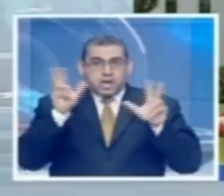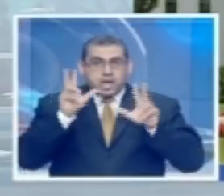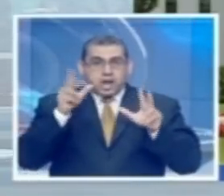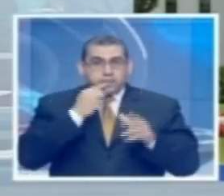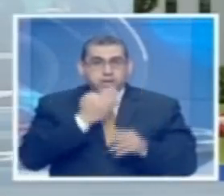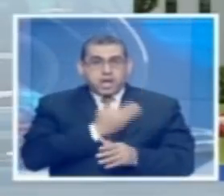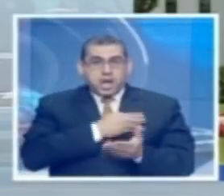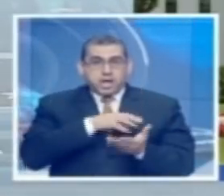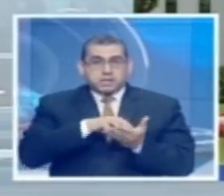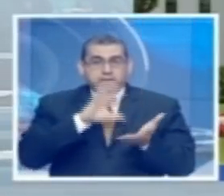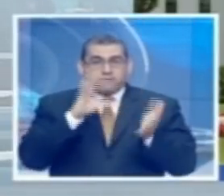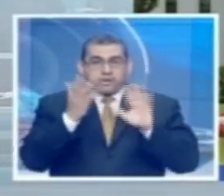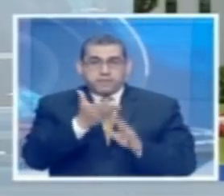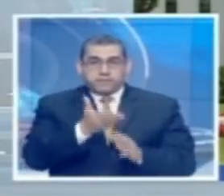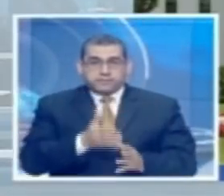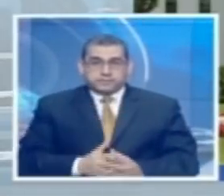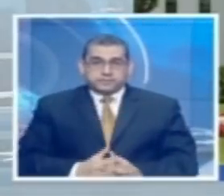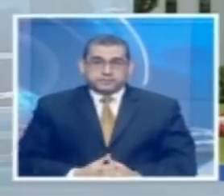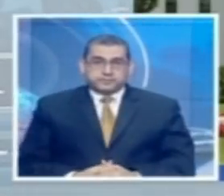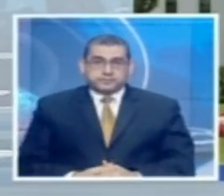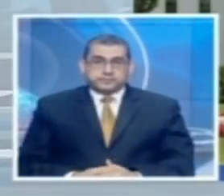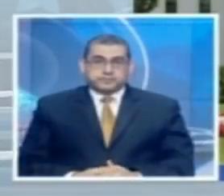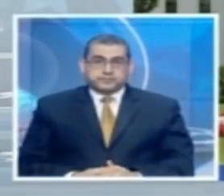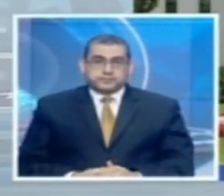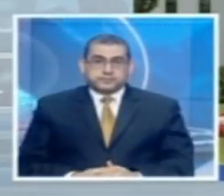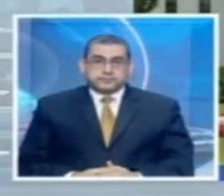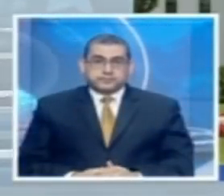يضم وسائل الإعلام في غزة.